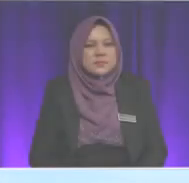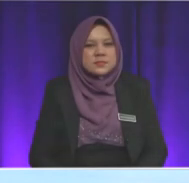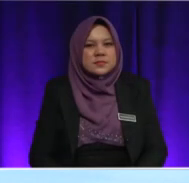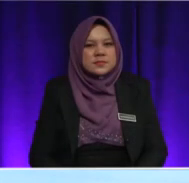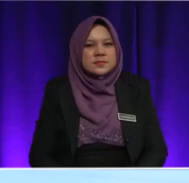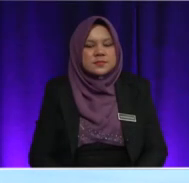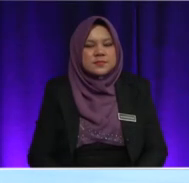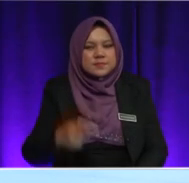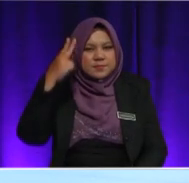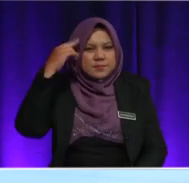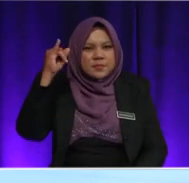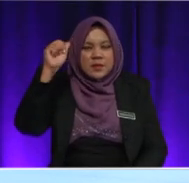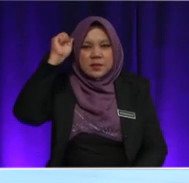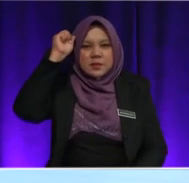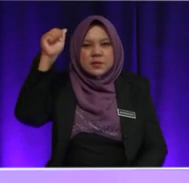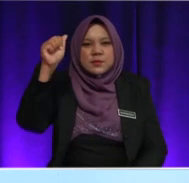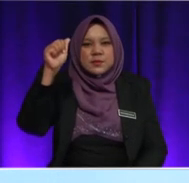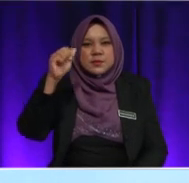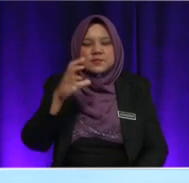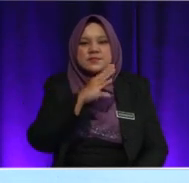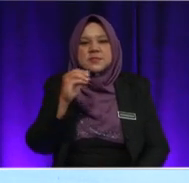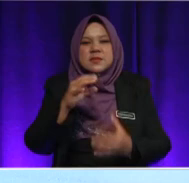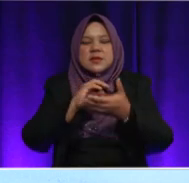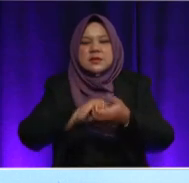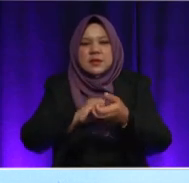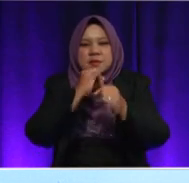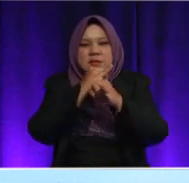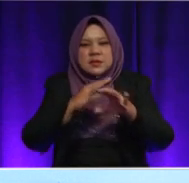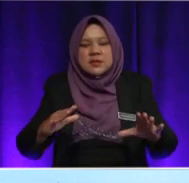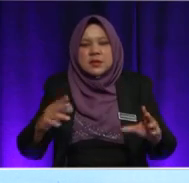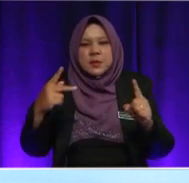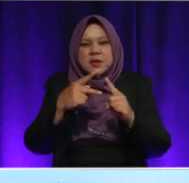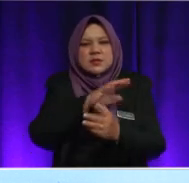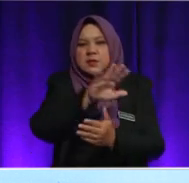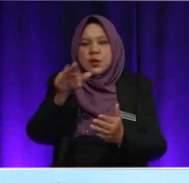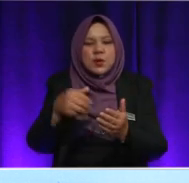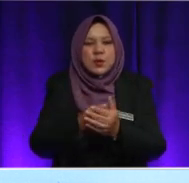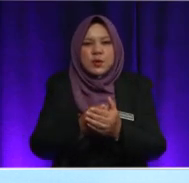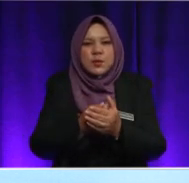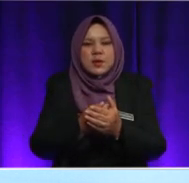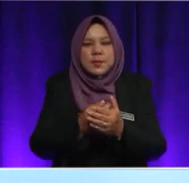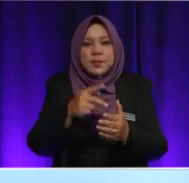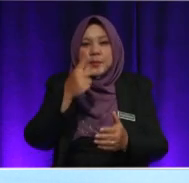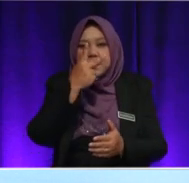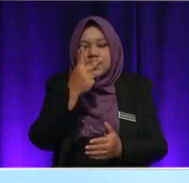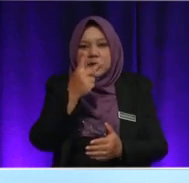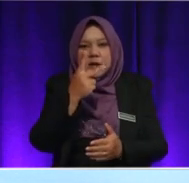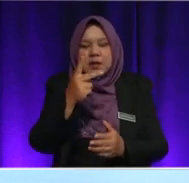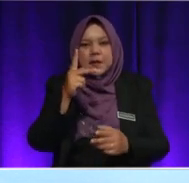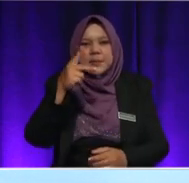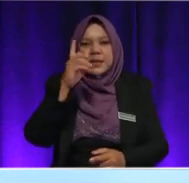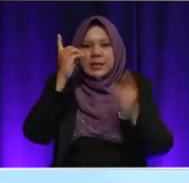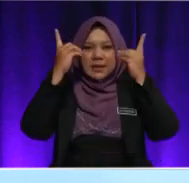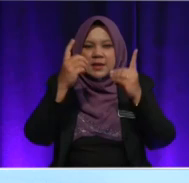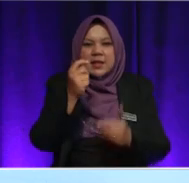Hai assalamualaikum warahmatullahi wabarakatuh dan salam sejahtera diucapkan kepada seluruh penonton tidak TV KPM Anda